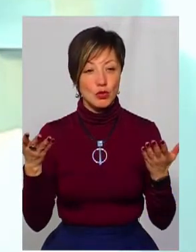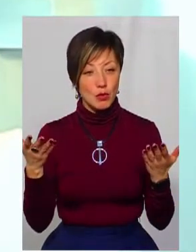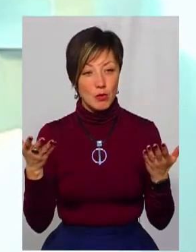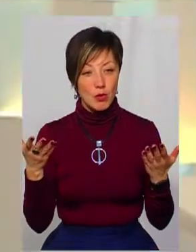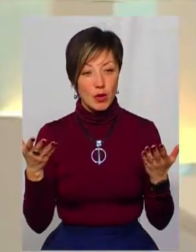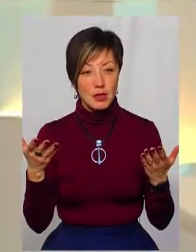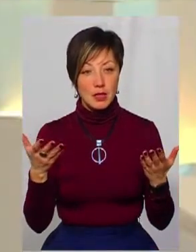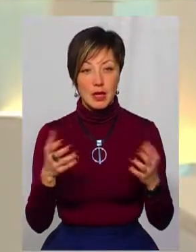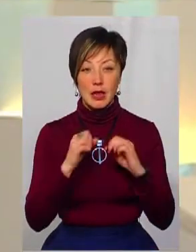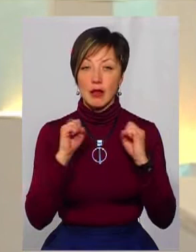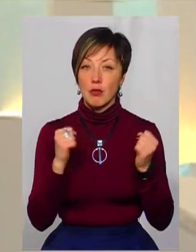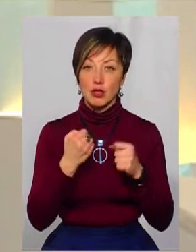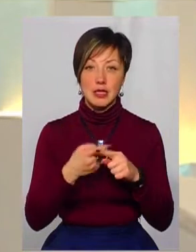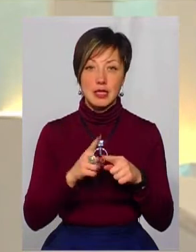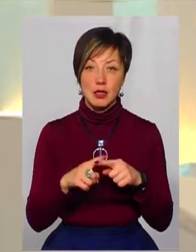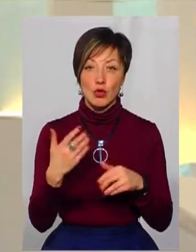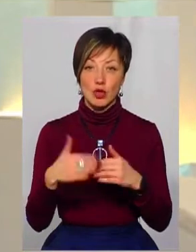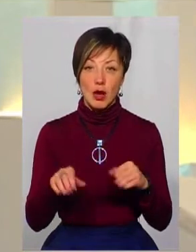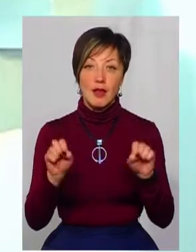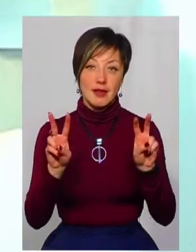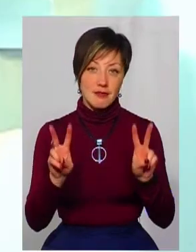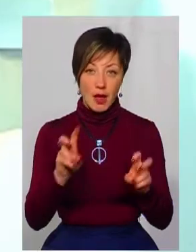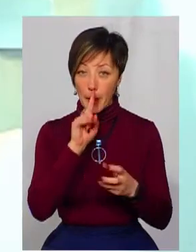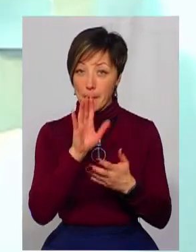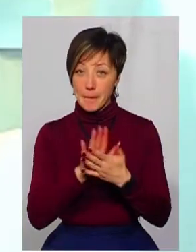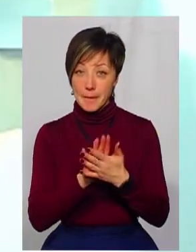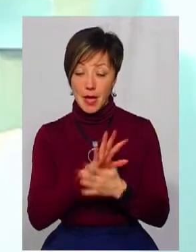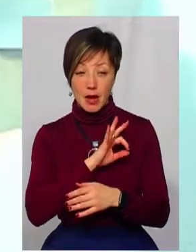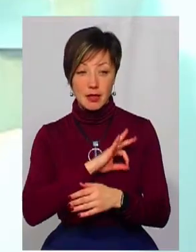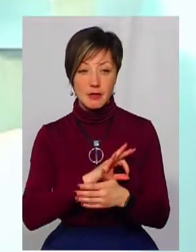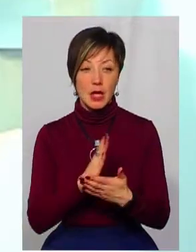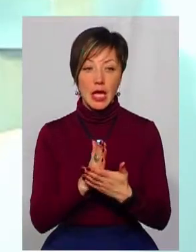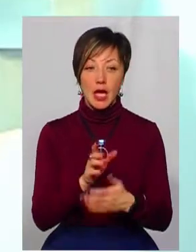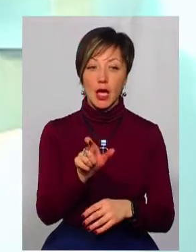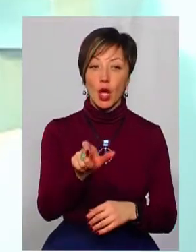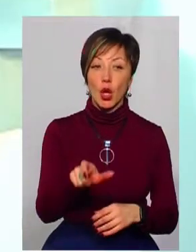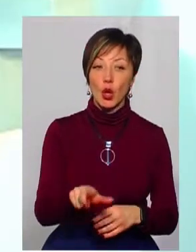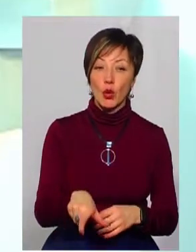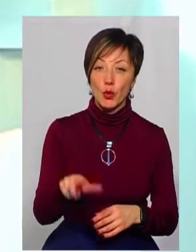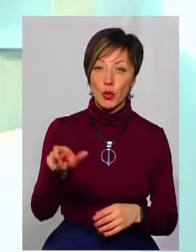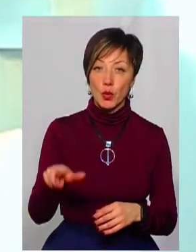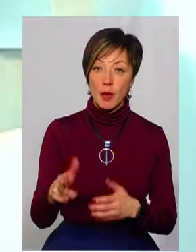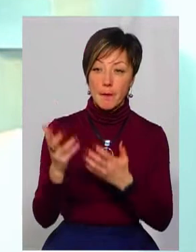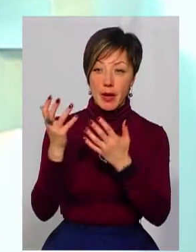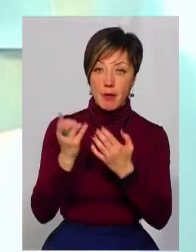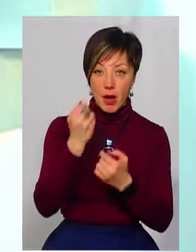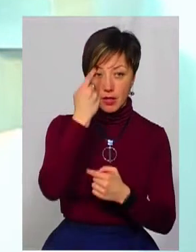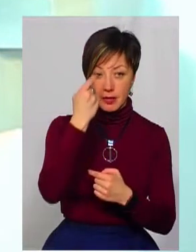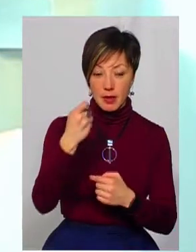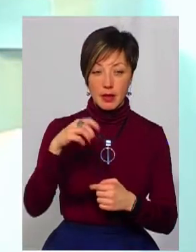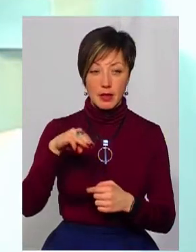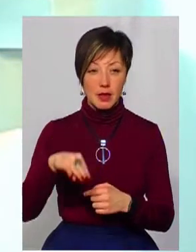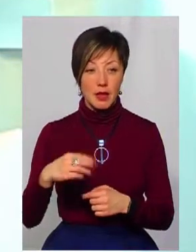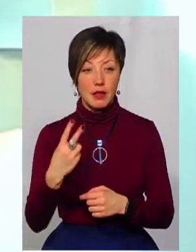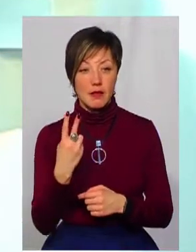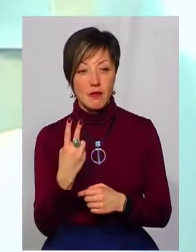показу. Неможливо це вже можна назвати піратством. Є люди, які, приймаючи сигнал з Т2,